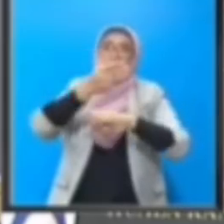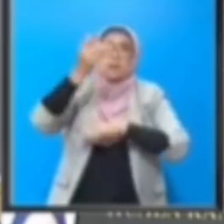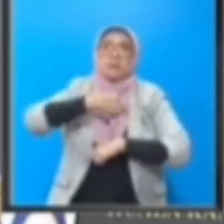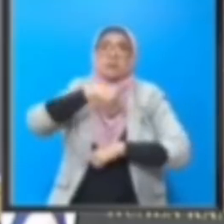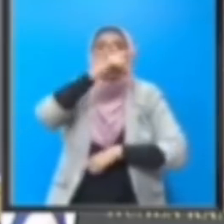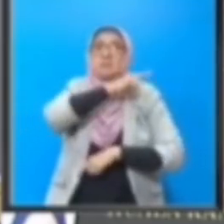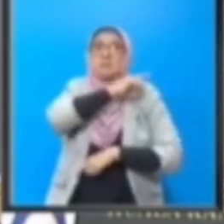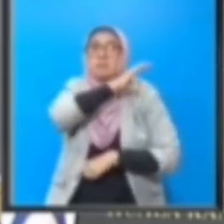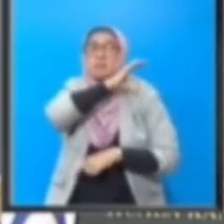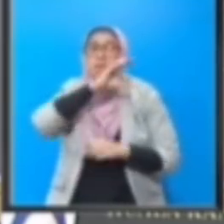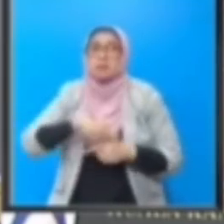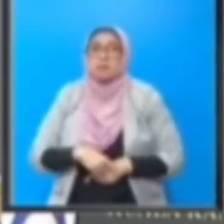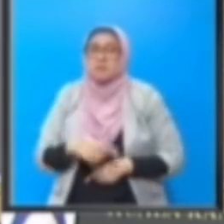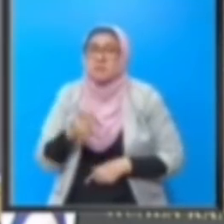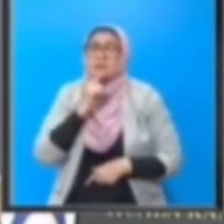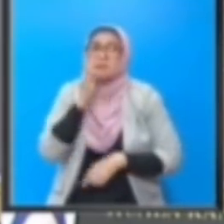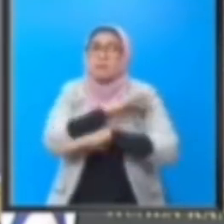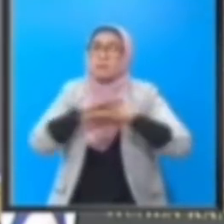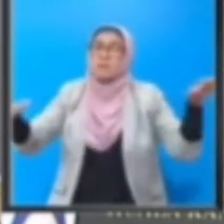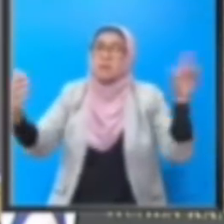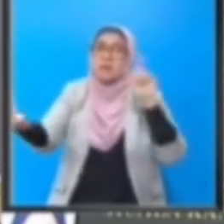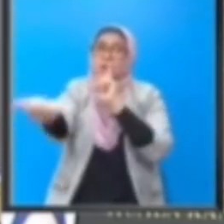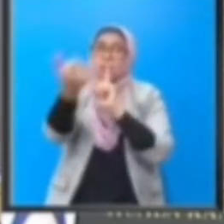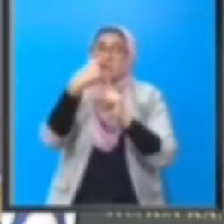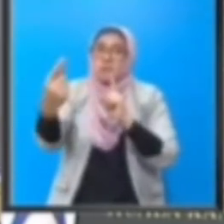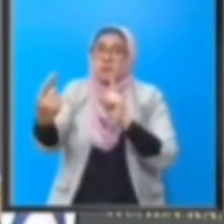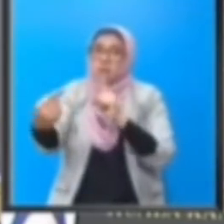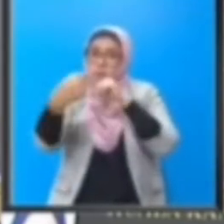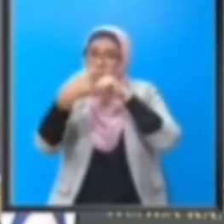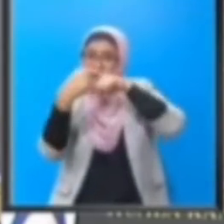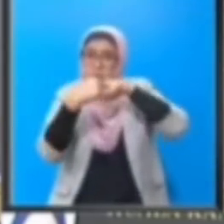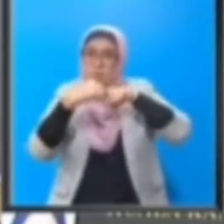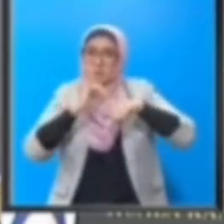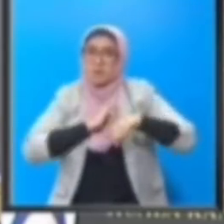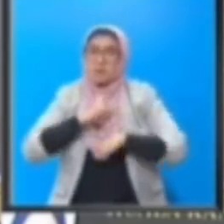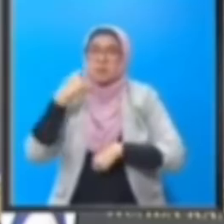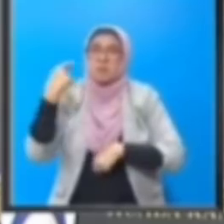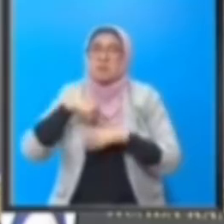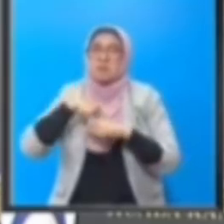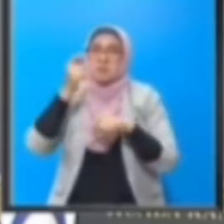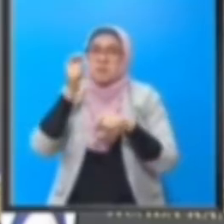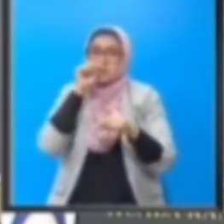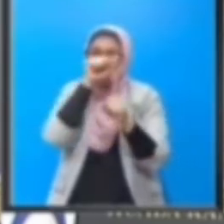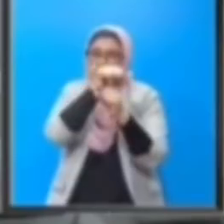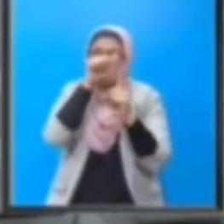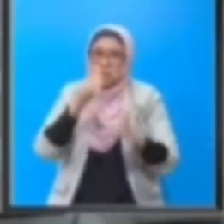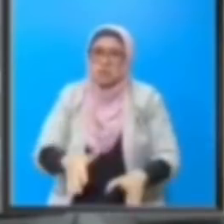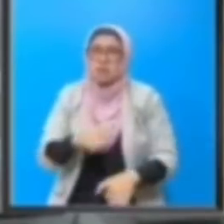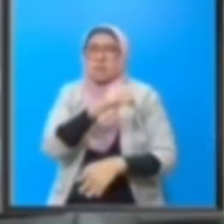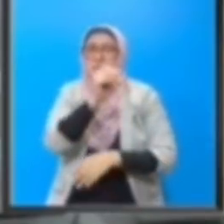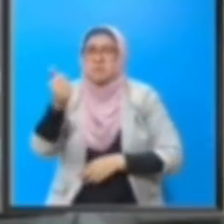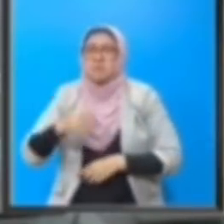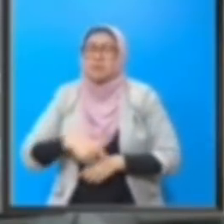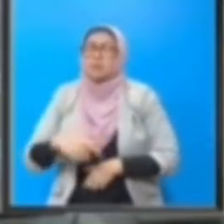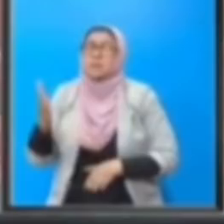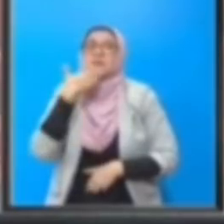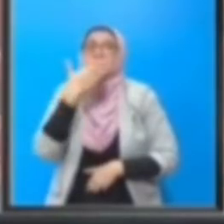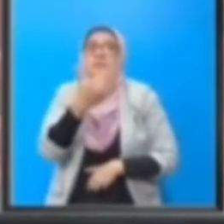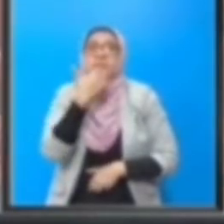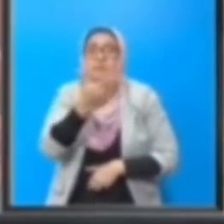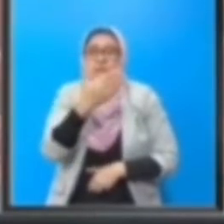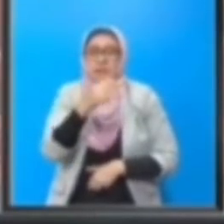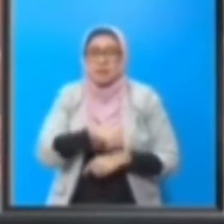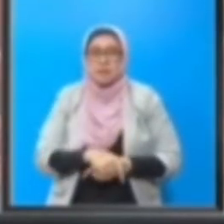kata saya ada niat untuk menipu dan sebagainya. Terima kasih. Baik. Terima kasih di atas penjelasan oleh